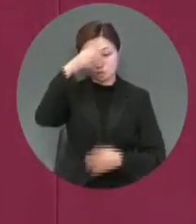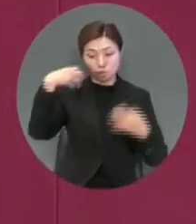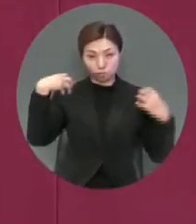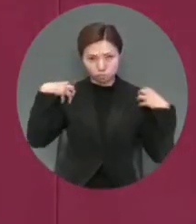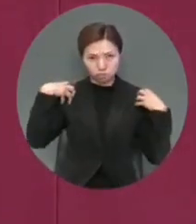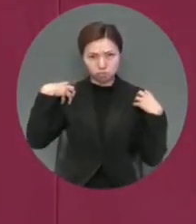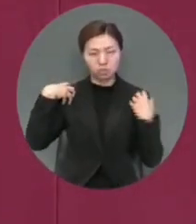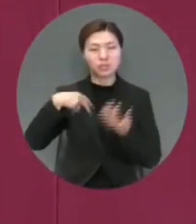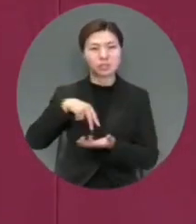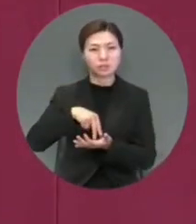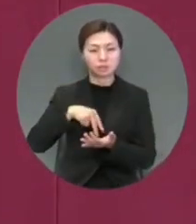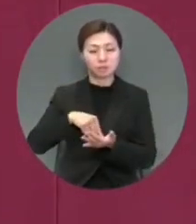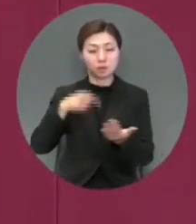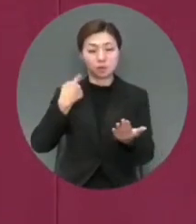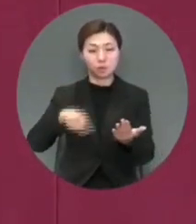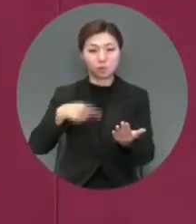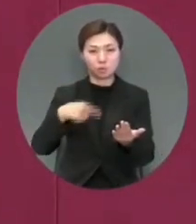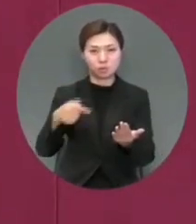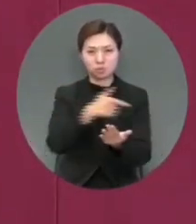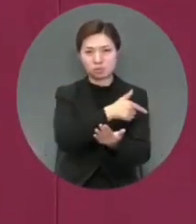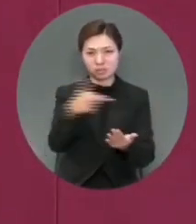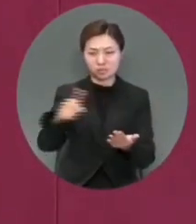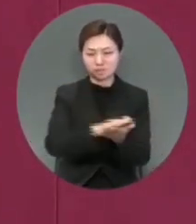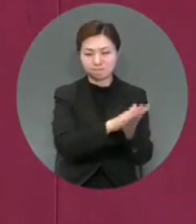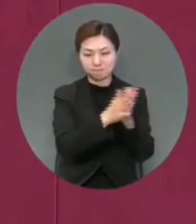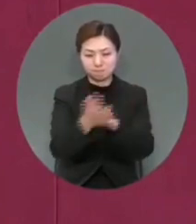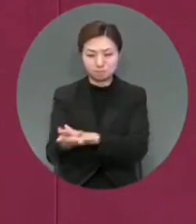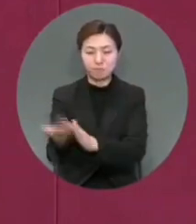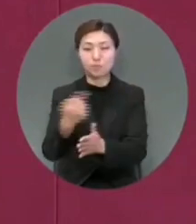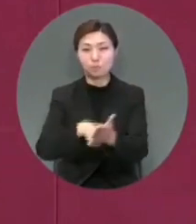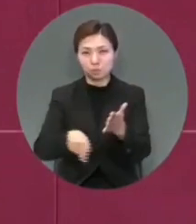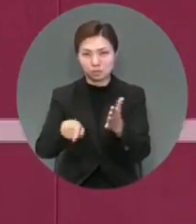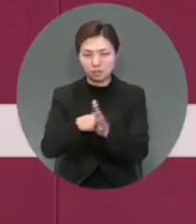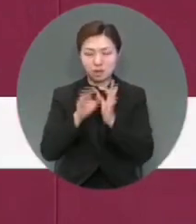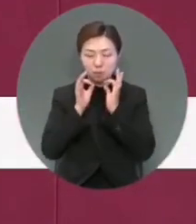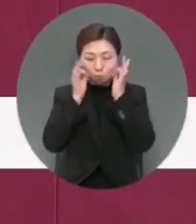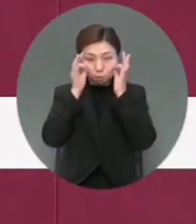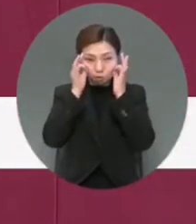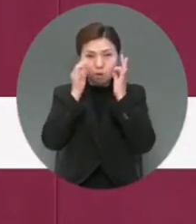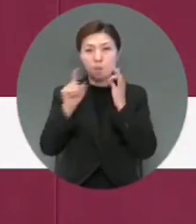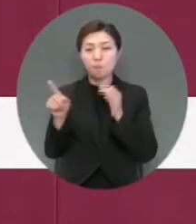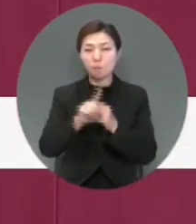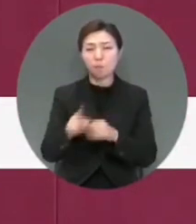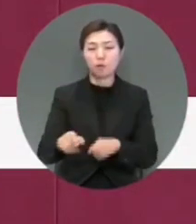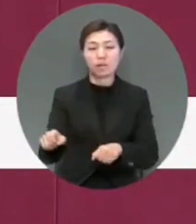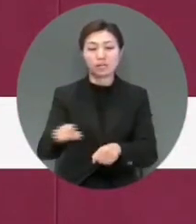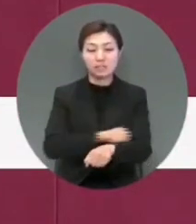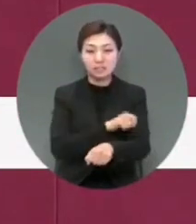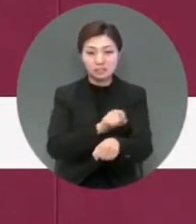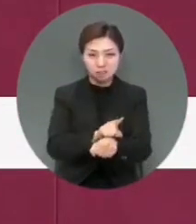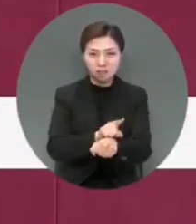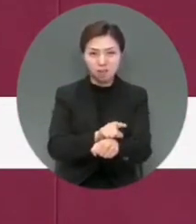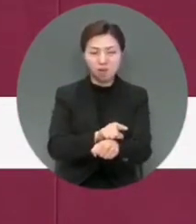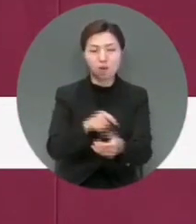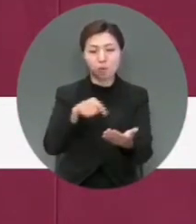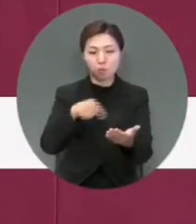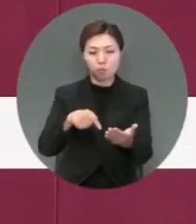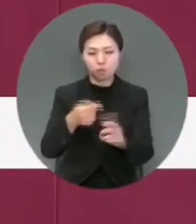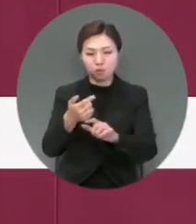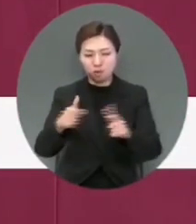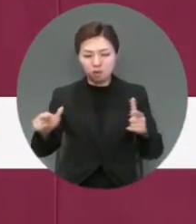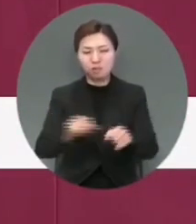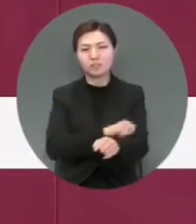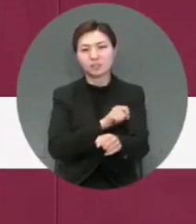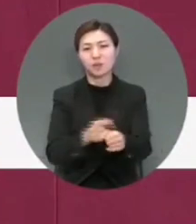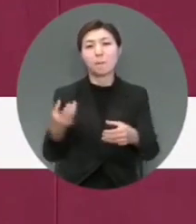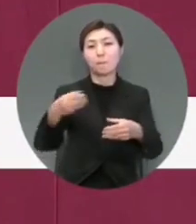교육 시스템을 구축하는 교육개혁을 꾸준하게 추진해 왔습니다. 국제사회의 치열한 경쟁에